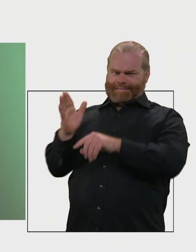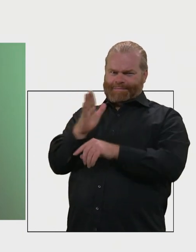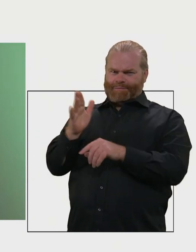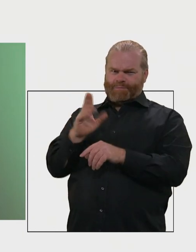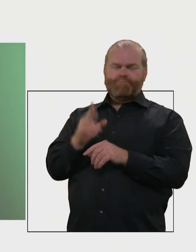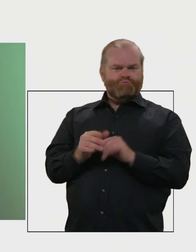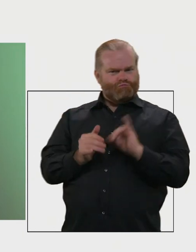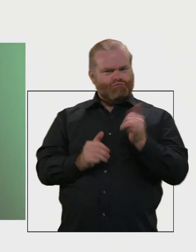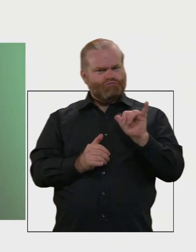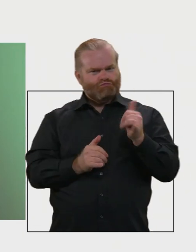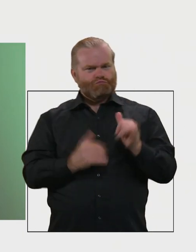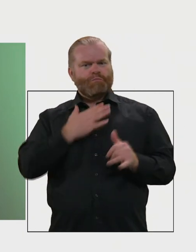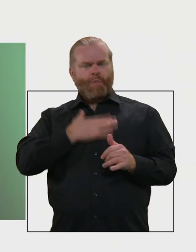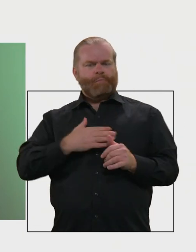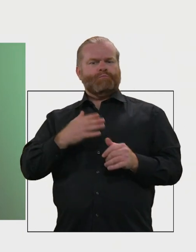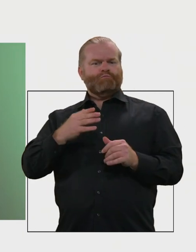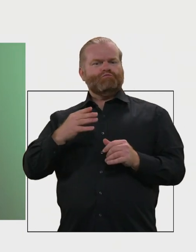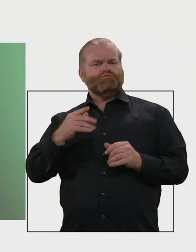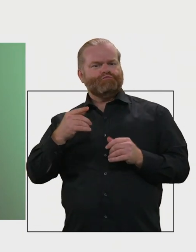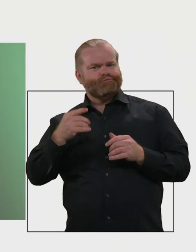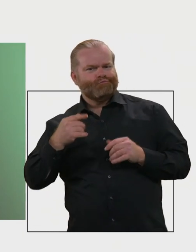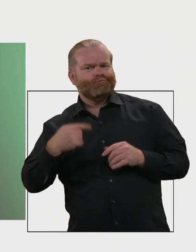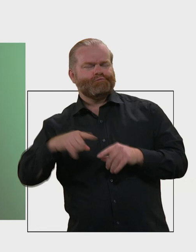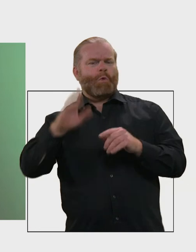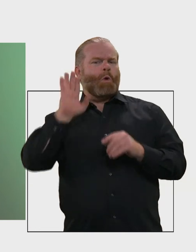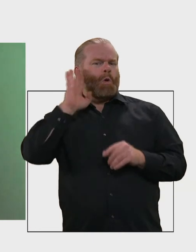auch nochmal die Abbildung einblenden. Okay.